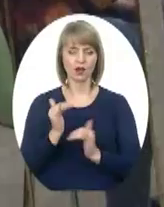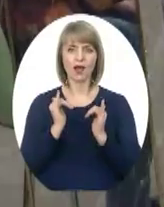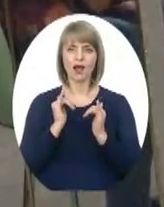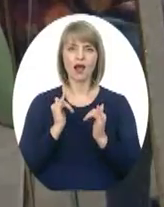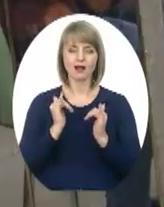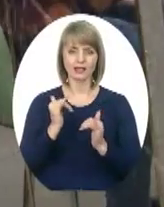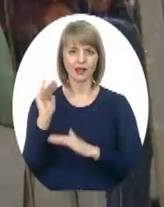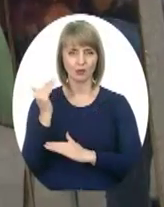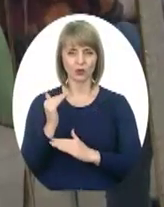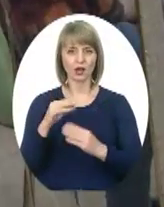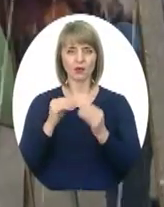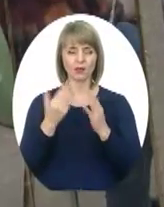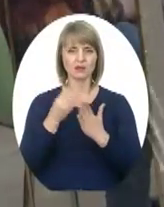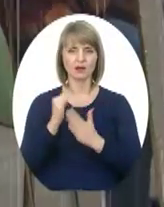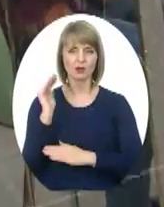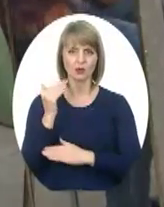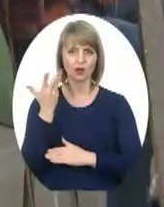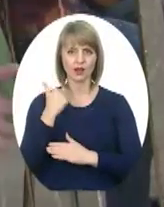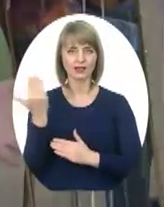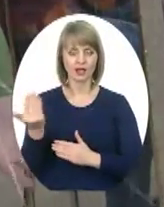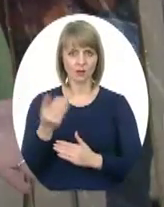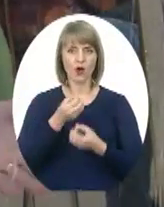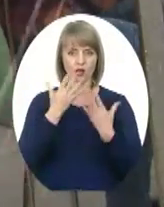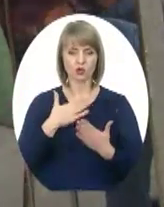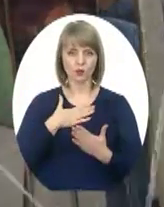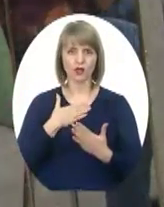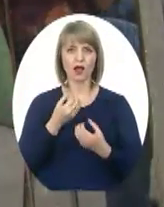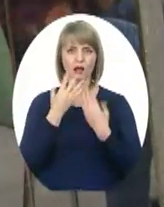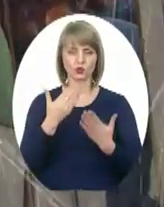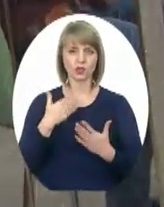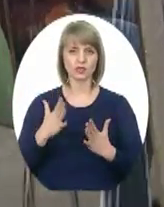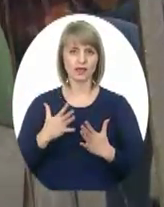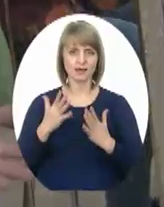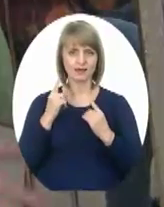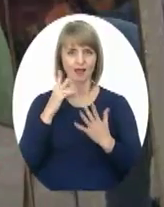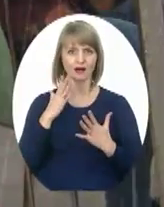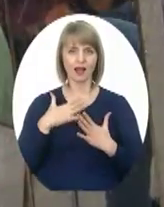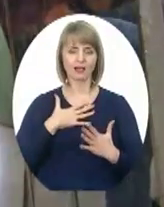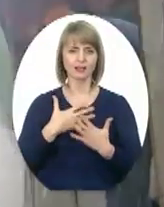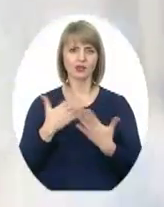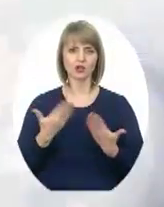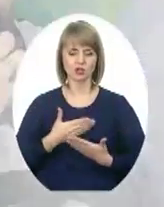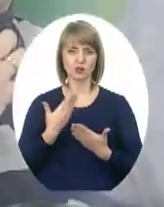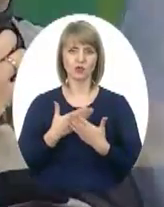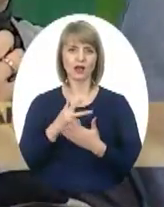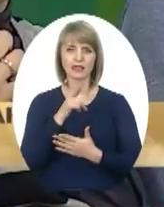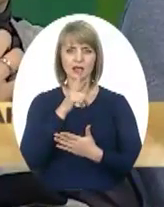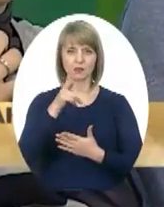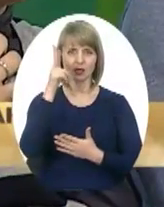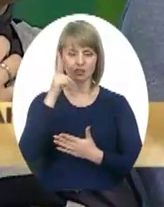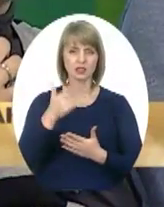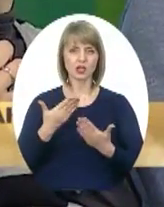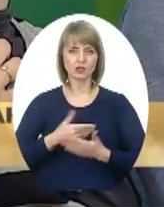ребенка, ради ребенка и проблемами своего ребенка. И когда ему хорошо, и мне хорошо. То есть у нас яркая, активная жизнь. Вот